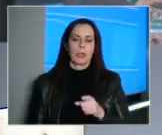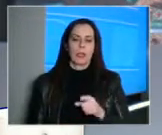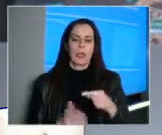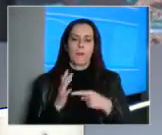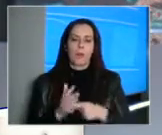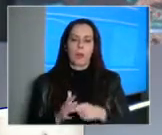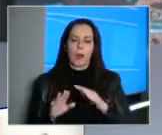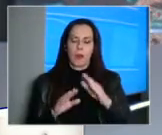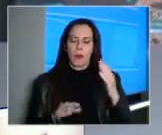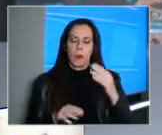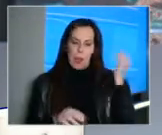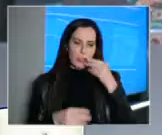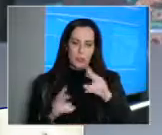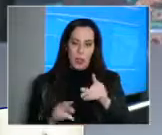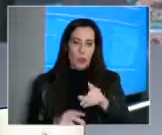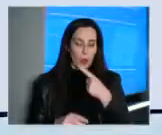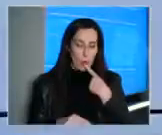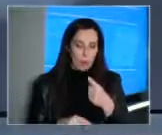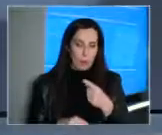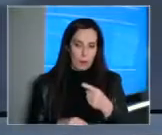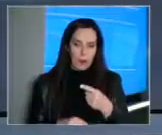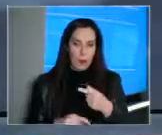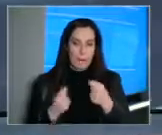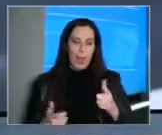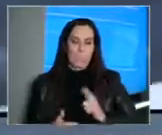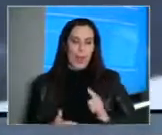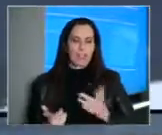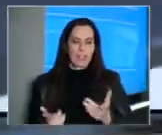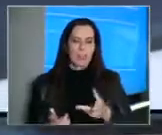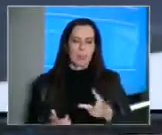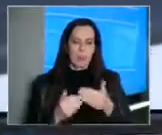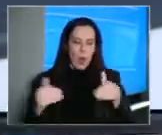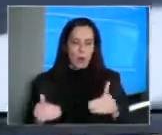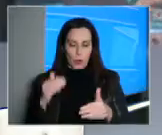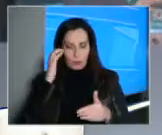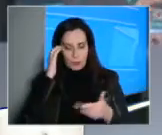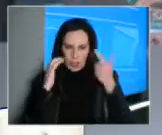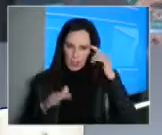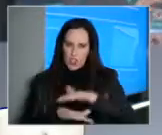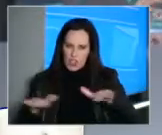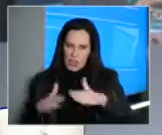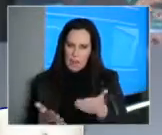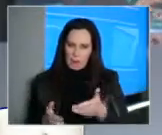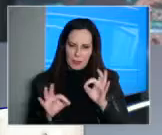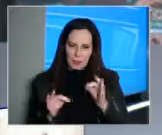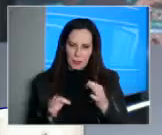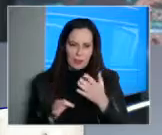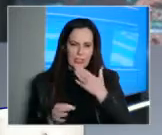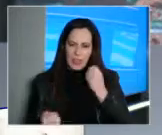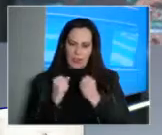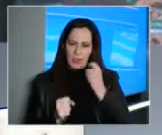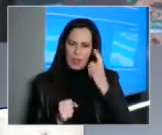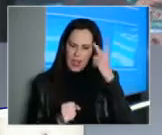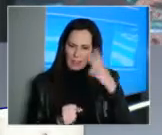למשל למוסד חינוך ממלכתי. כן, אבל פה מדברים על מכירה פרטית, ופה עובר הגבול. או על הים, תחשוב, על בורקיני. זה באמת ישראלים,